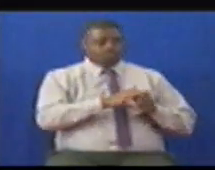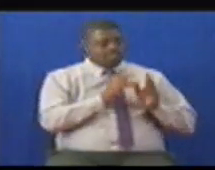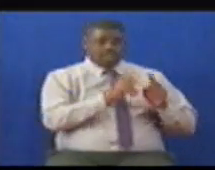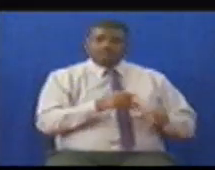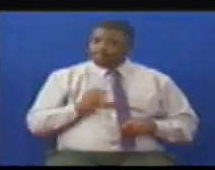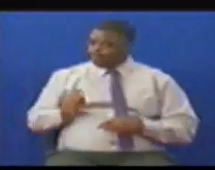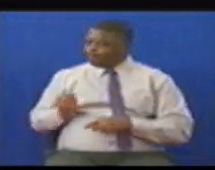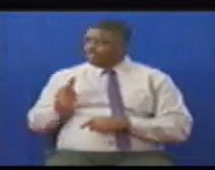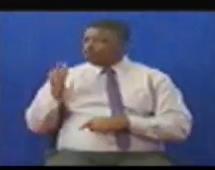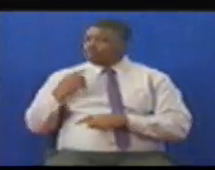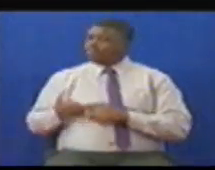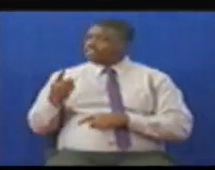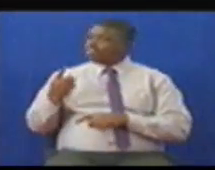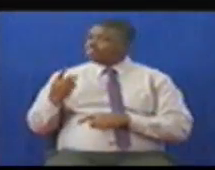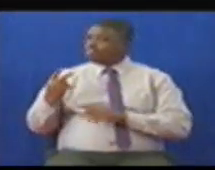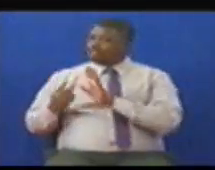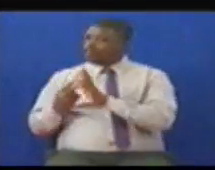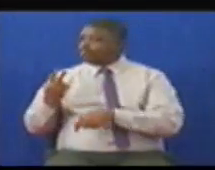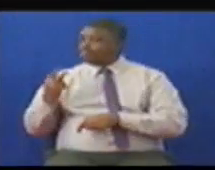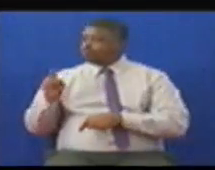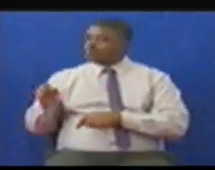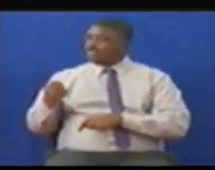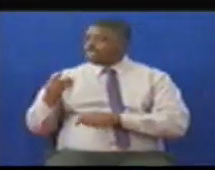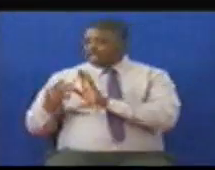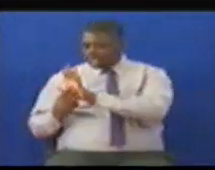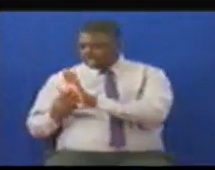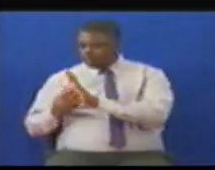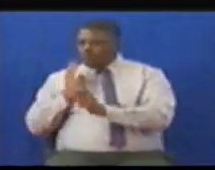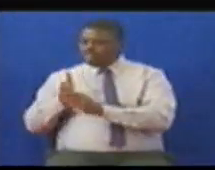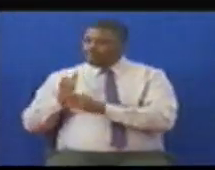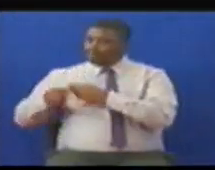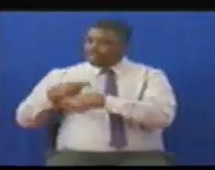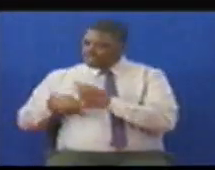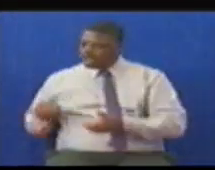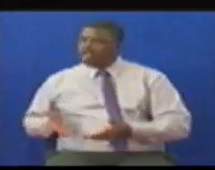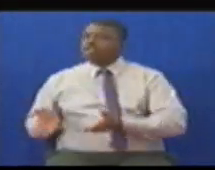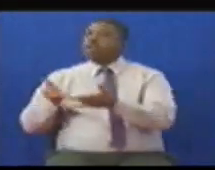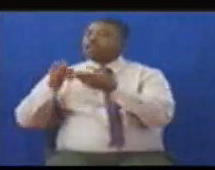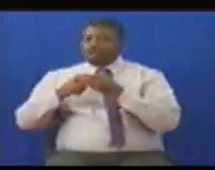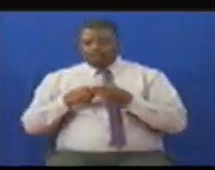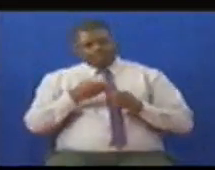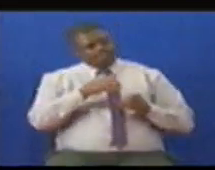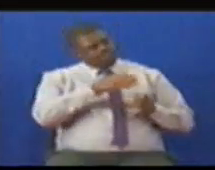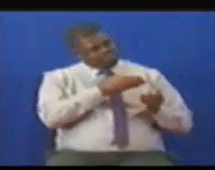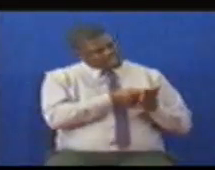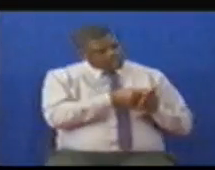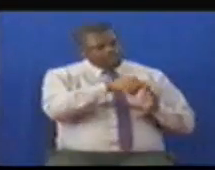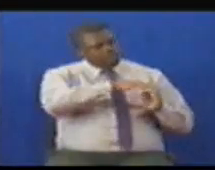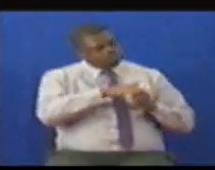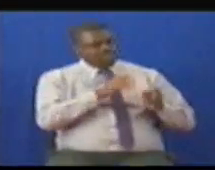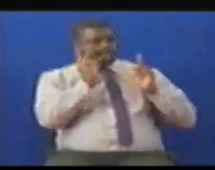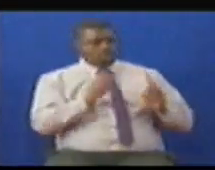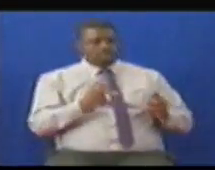shilingi bilioni 182.8 ni kwa ajili ya miradi ya maendeleo. Aidha, katika fedha za matumizi ya kawaida shilingi